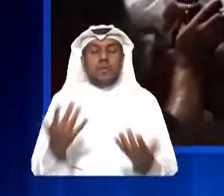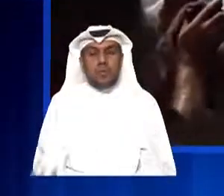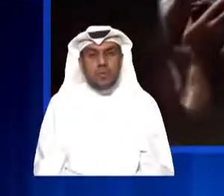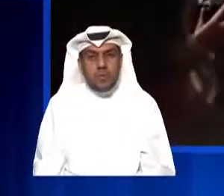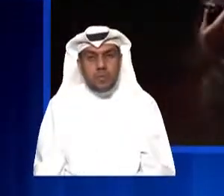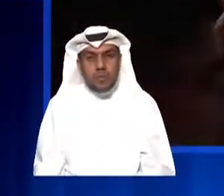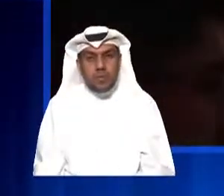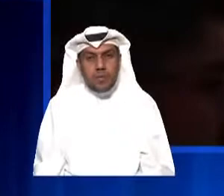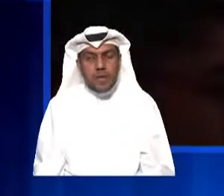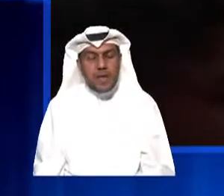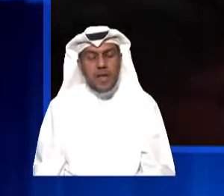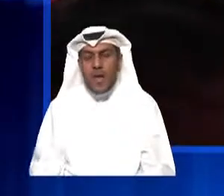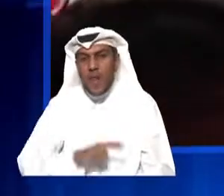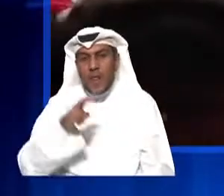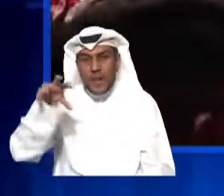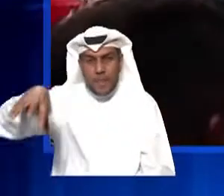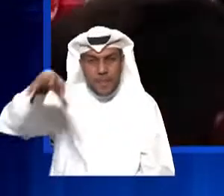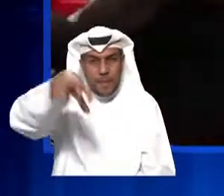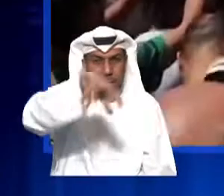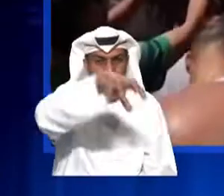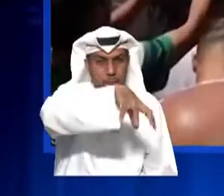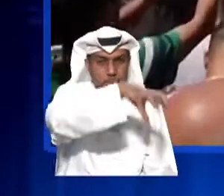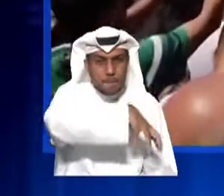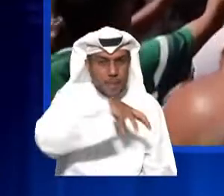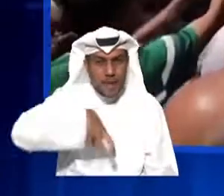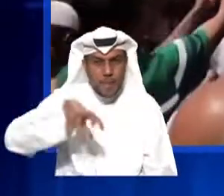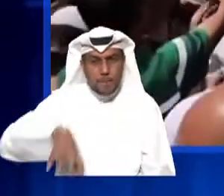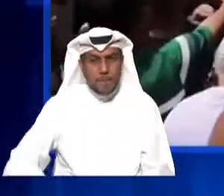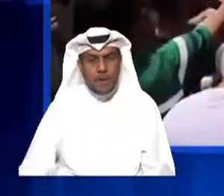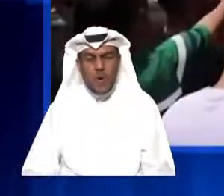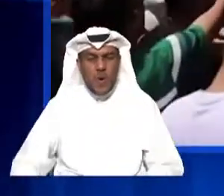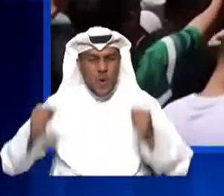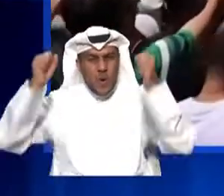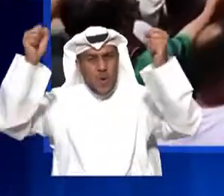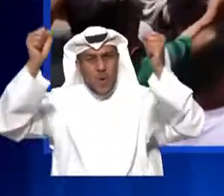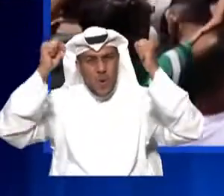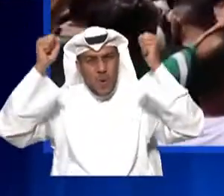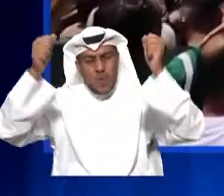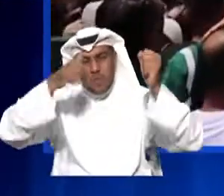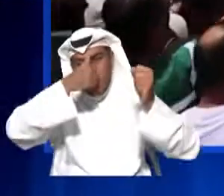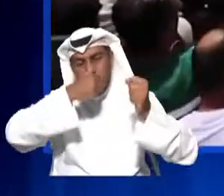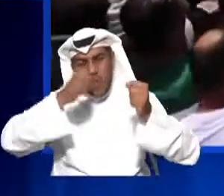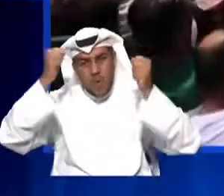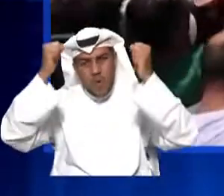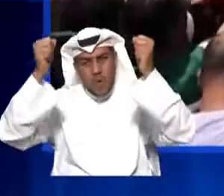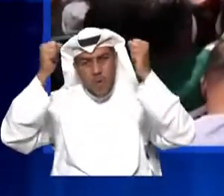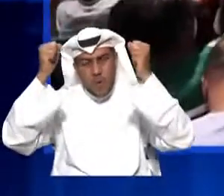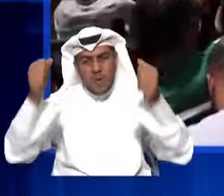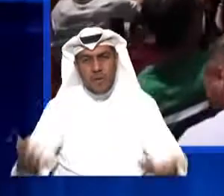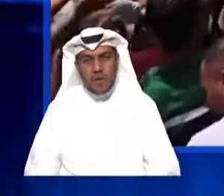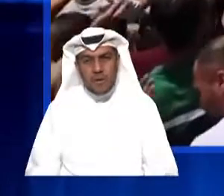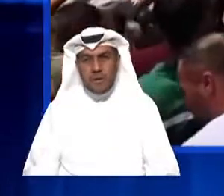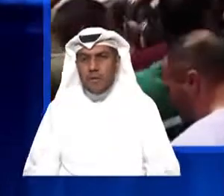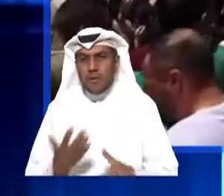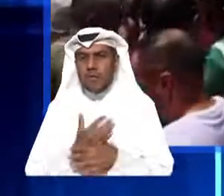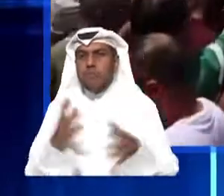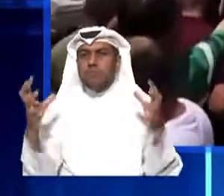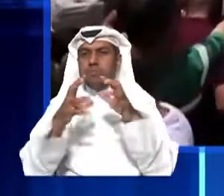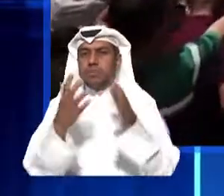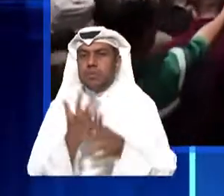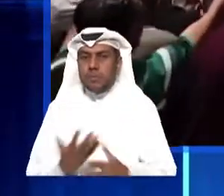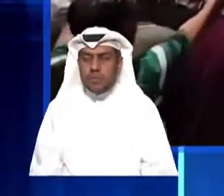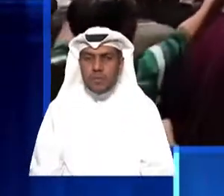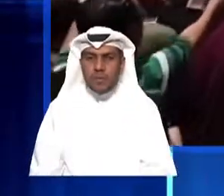تظاهرات في أنحاء متفرقة من الضفة الغربية من مراكز المدن، وسارت باتجاه نقاط التماس والاحتكاك سرعان